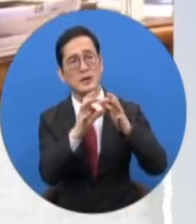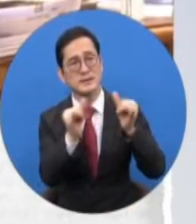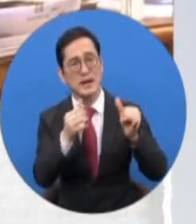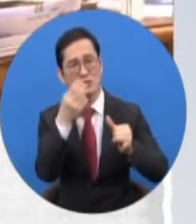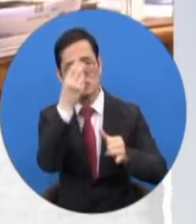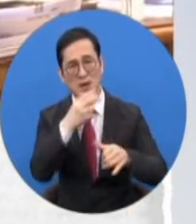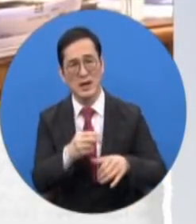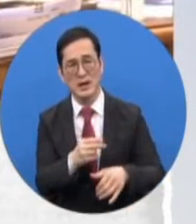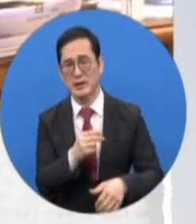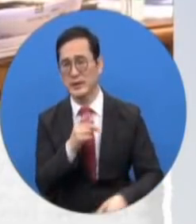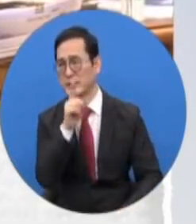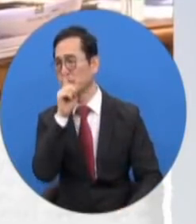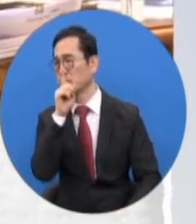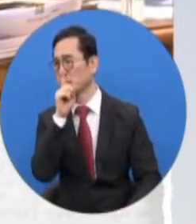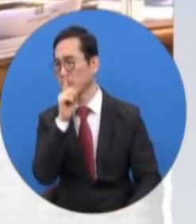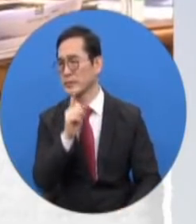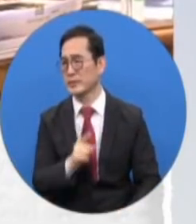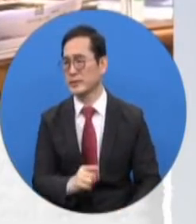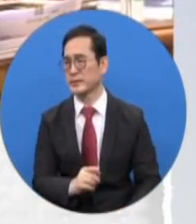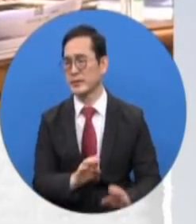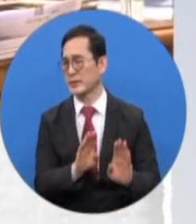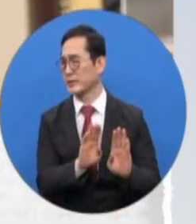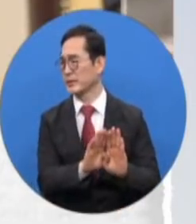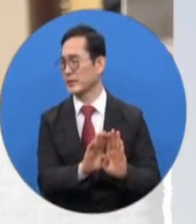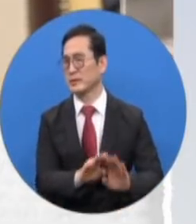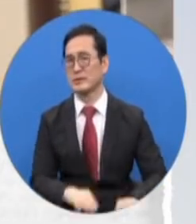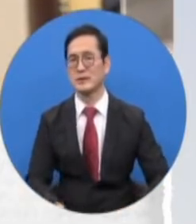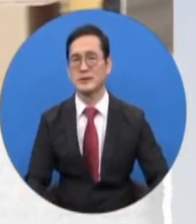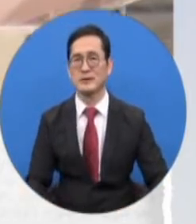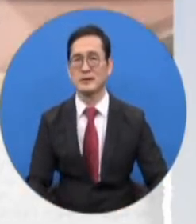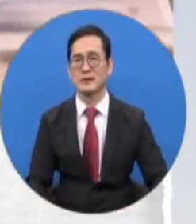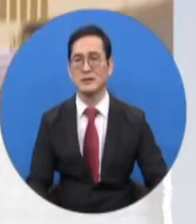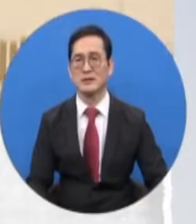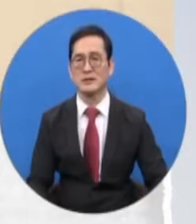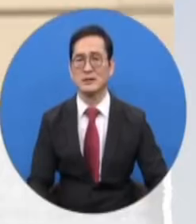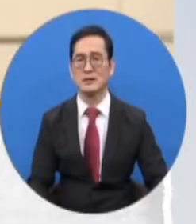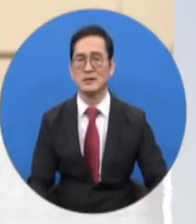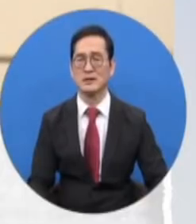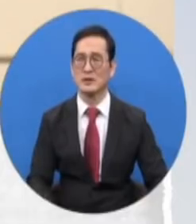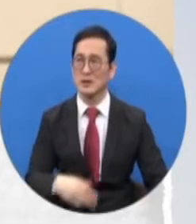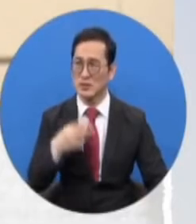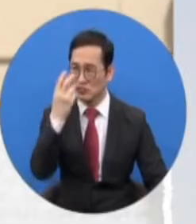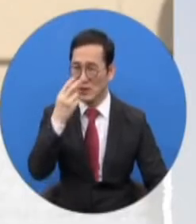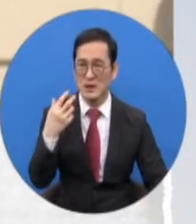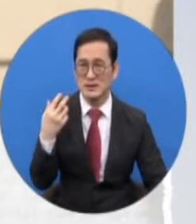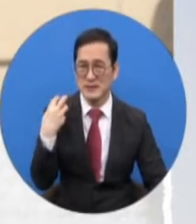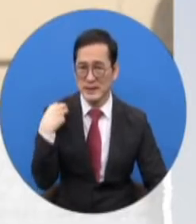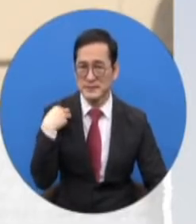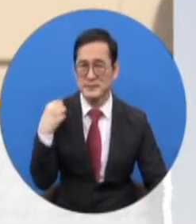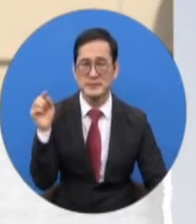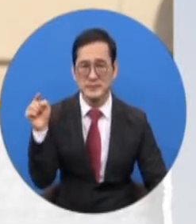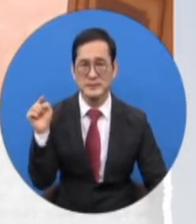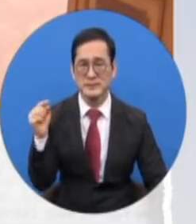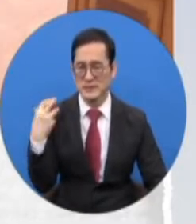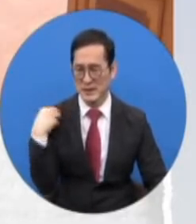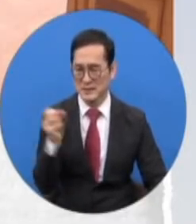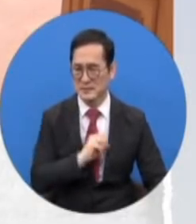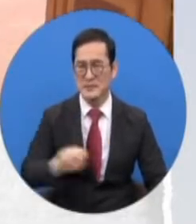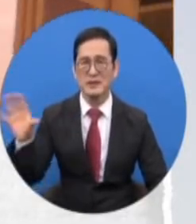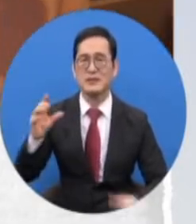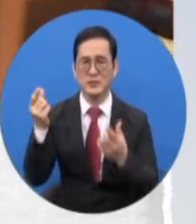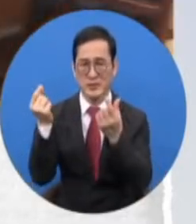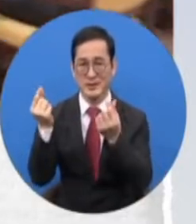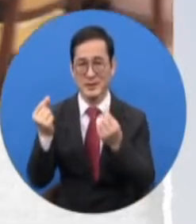대한 수사에서 보여주듯이 저는 검찰이 이미 검찰로서의 자격을 상실하고 있다고 봅니다. 그래서 정치권으로부터